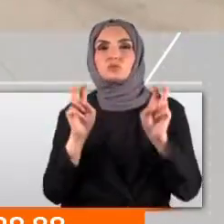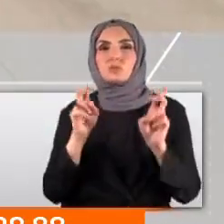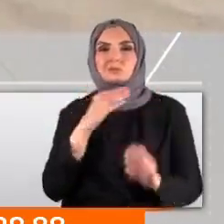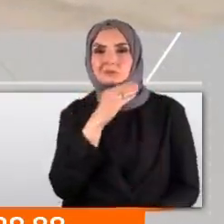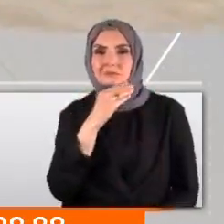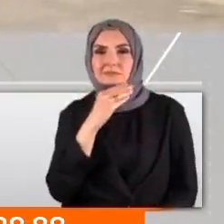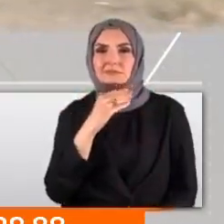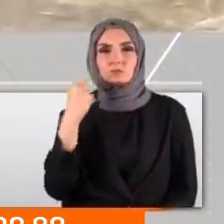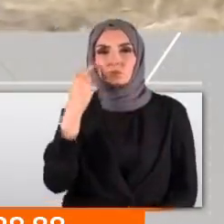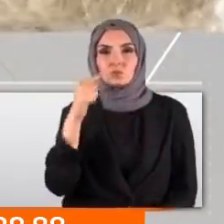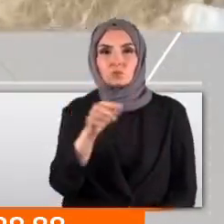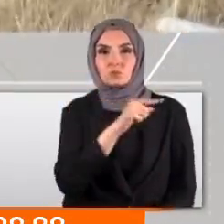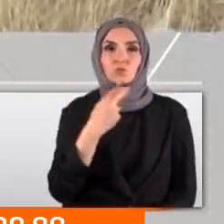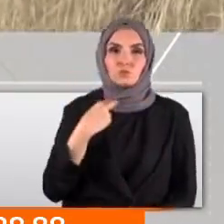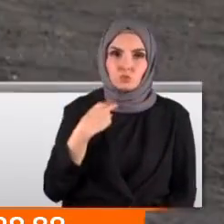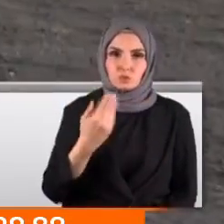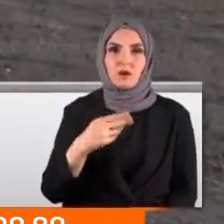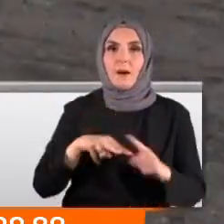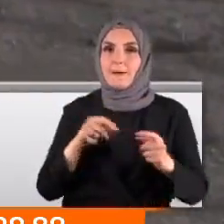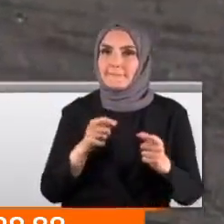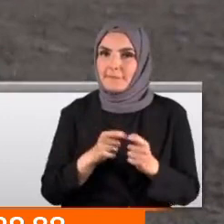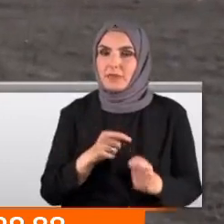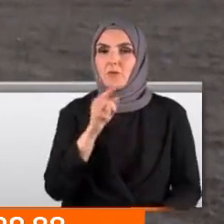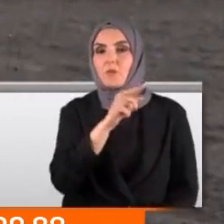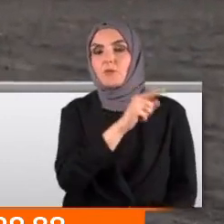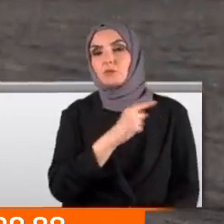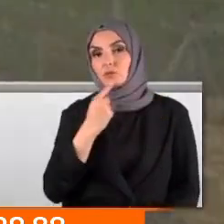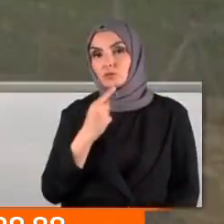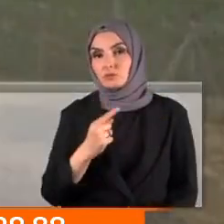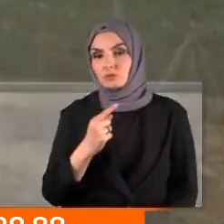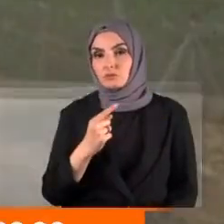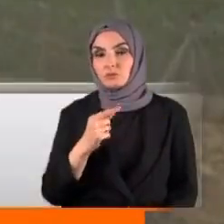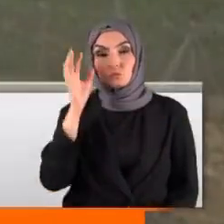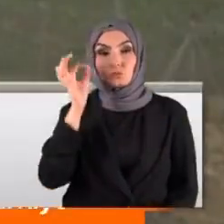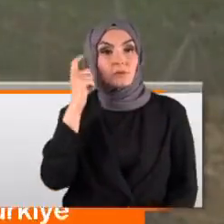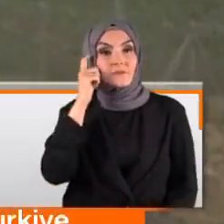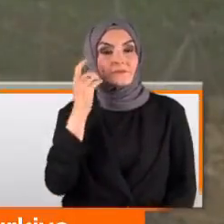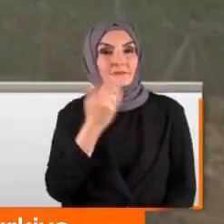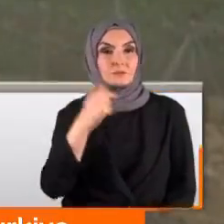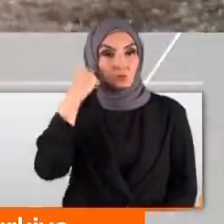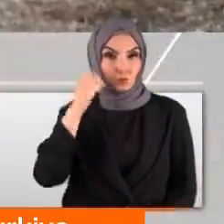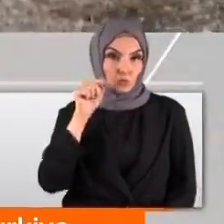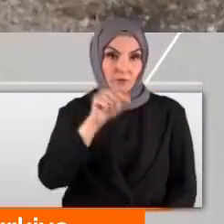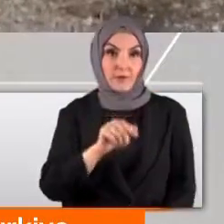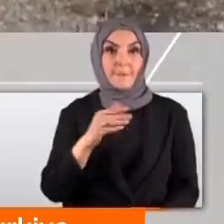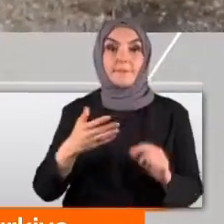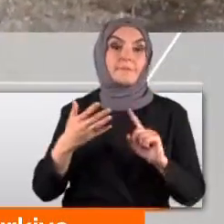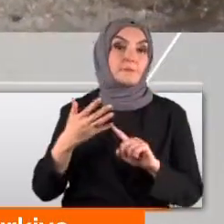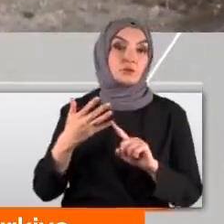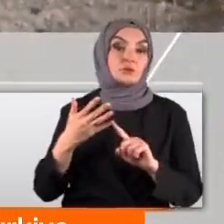İran, İsrail, Avrupa Birliği istismar ediyor bu konuyu. Peki uzmanlara göre Suriye'ye 5. operasyon ne zaman yapılacak? Sayın